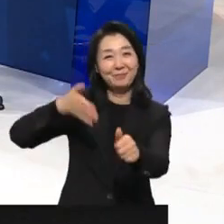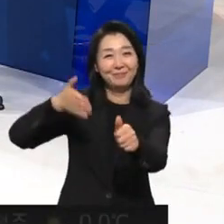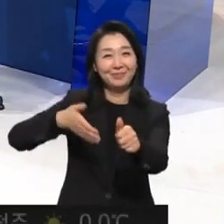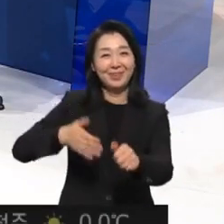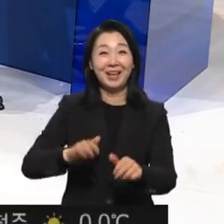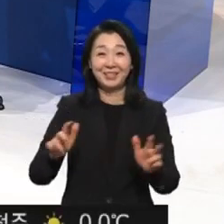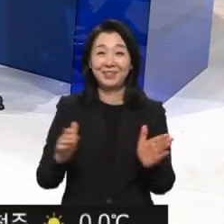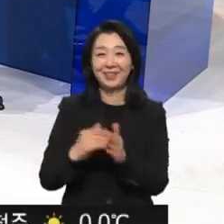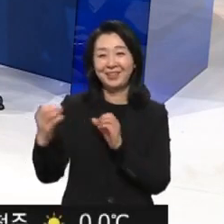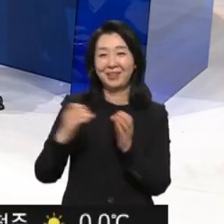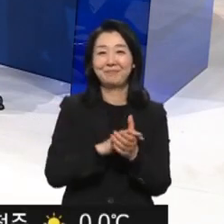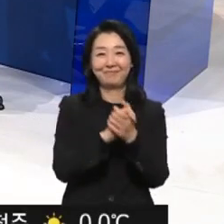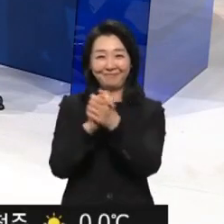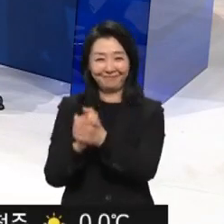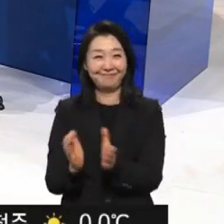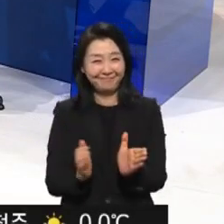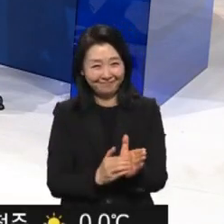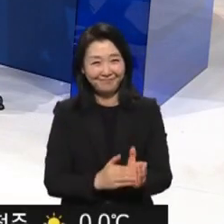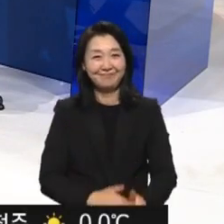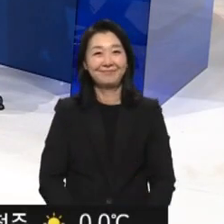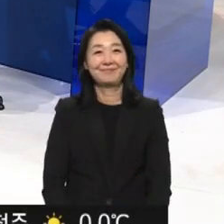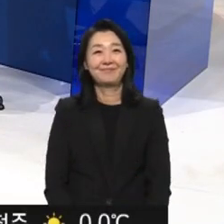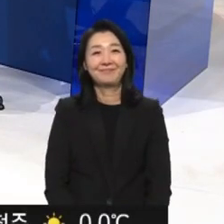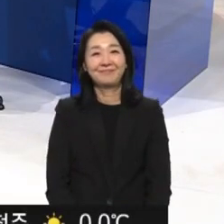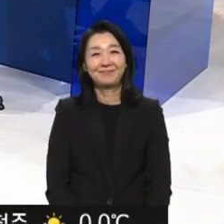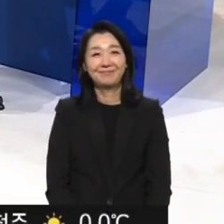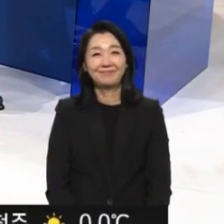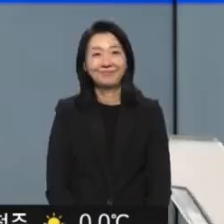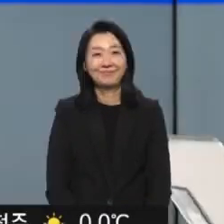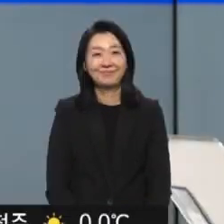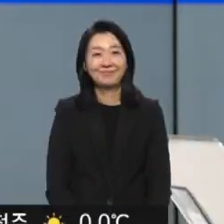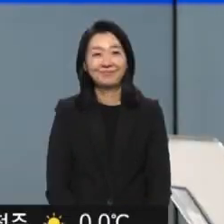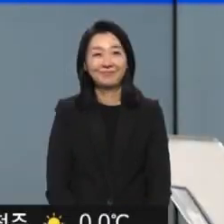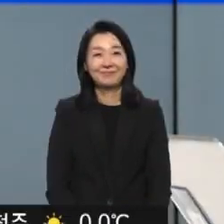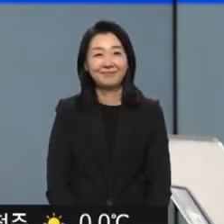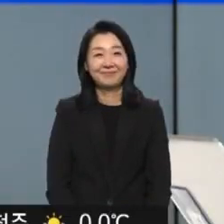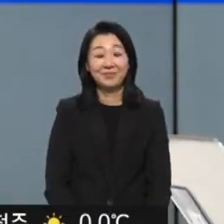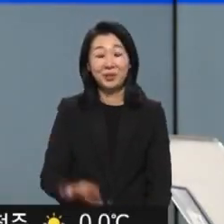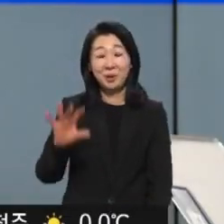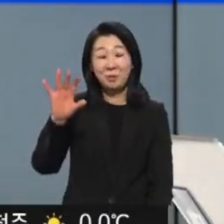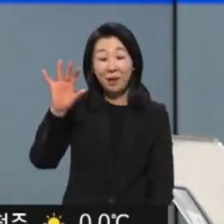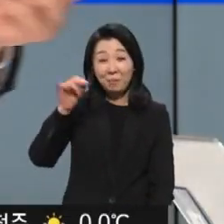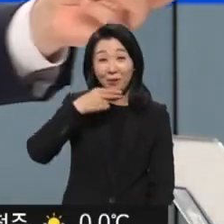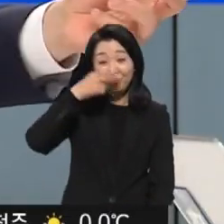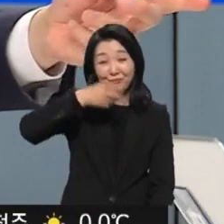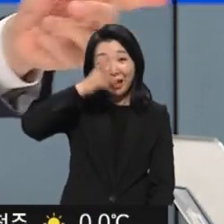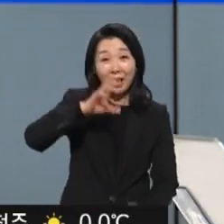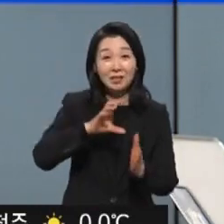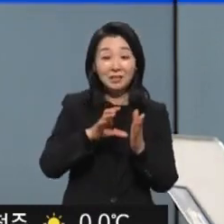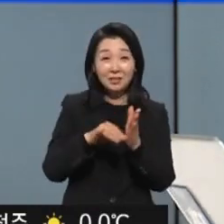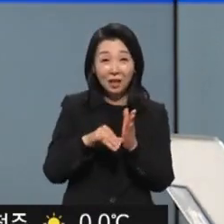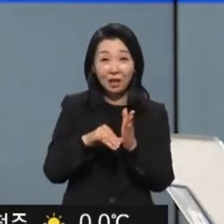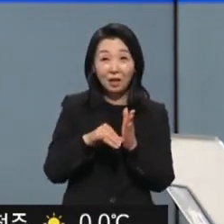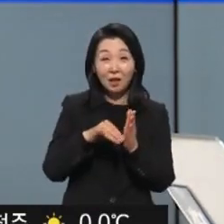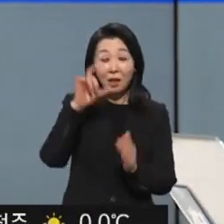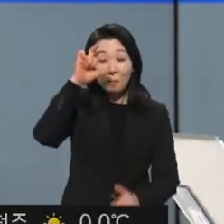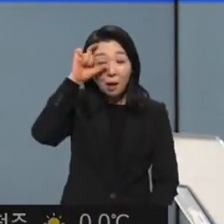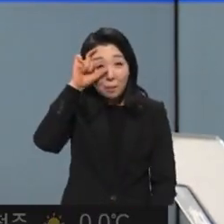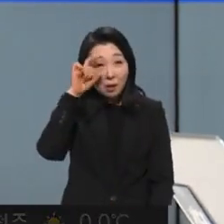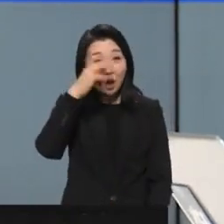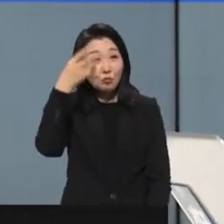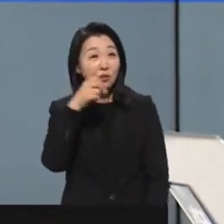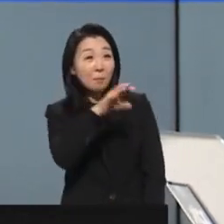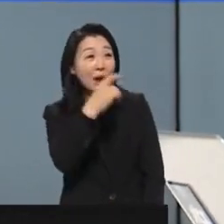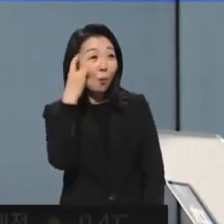바라겠습니다. 지금까지 응답하라 다정회였습니다. 네, 백 반장이 숙취 얘기할 때 왜 박마코는 유실장을 가리켰어요?